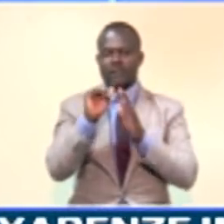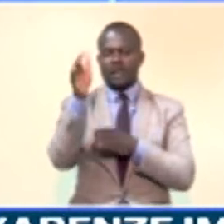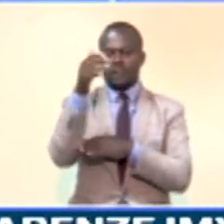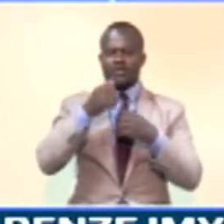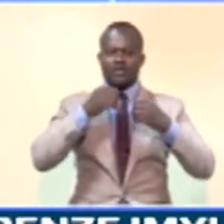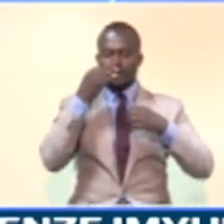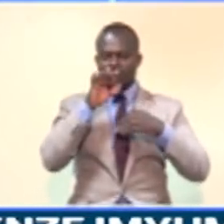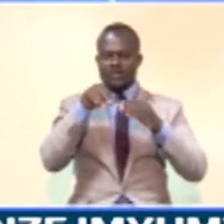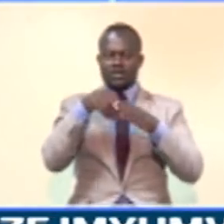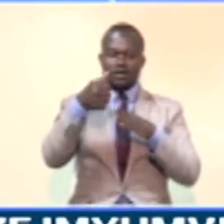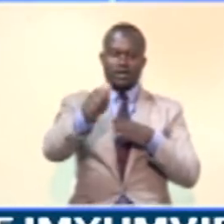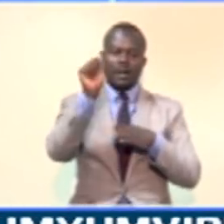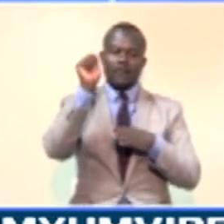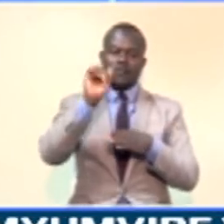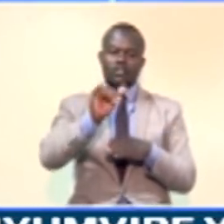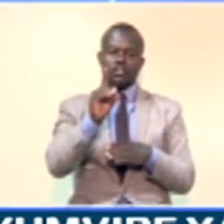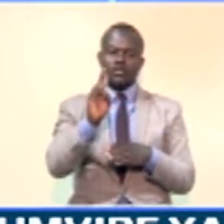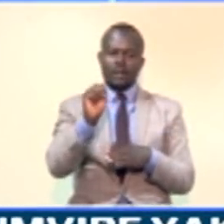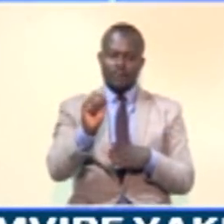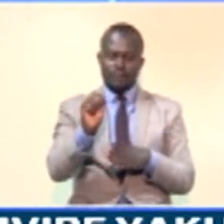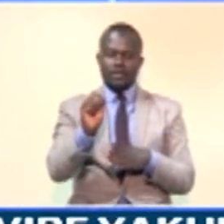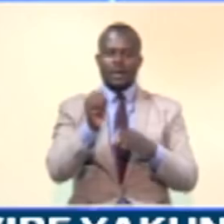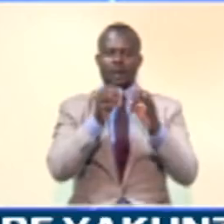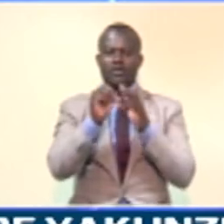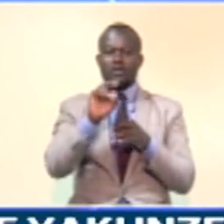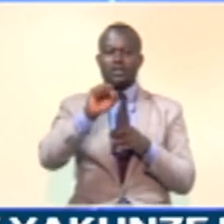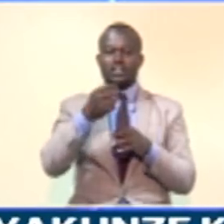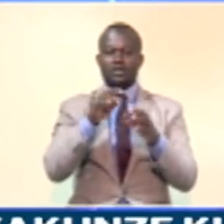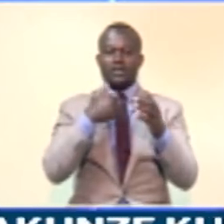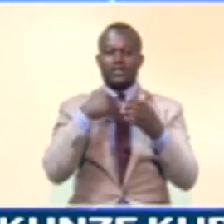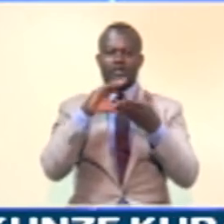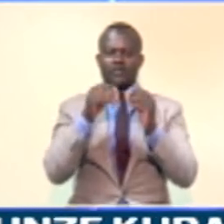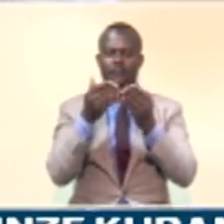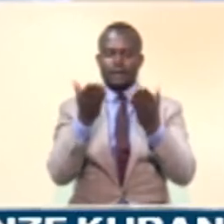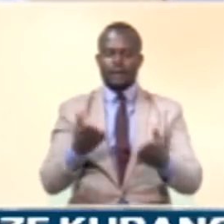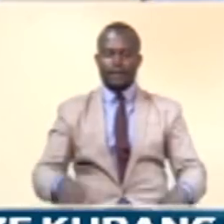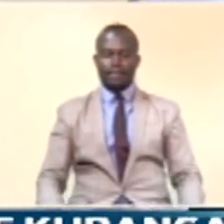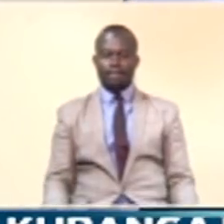y'Ubufaransa ubwayo. Jean d'Amasene Imana Ishimwe na Mushimira Joseph dufitiye inkuru irambuye.